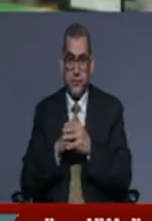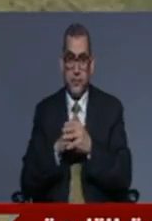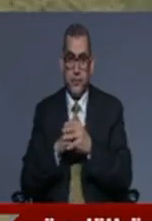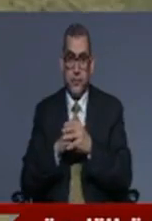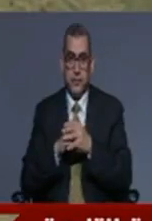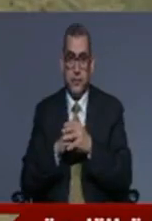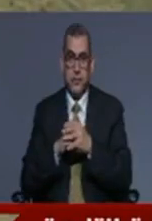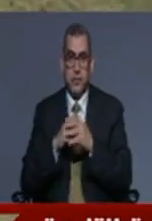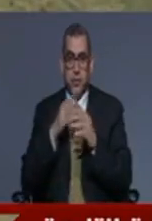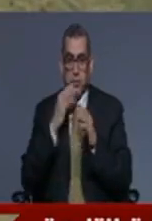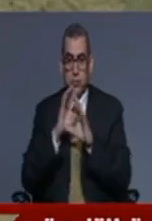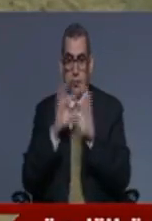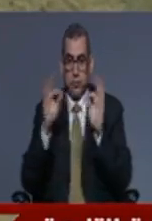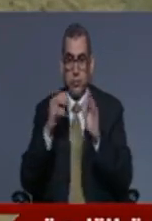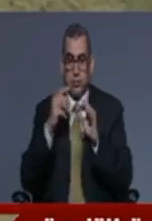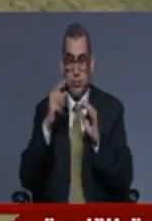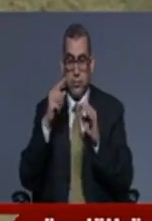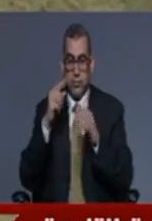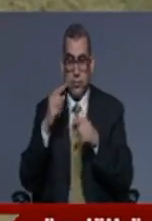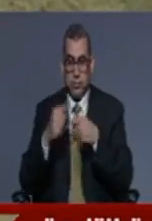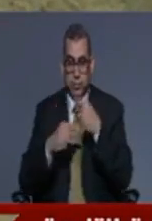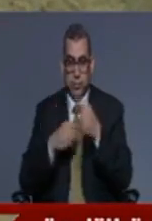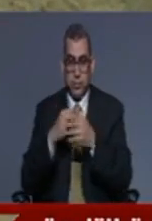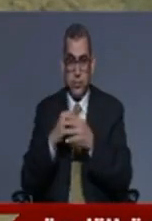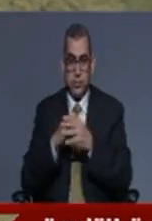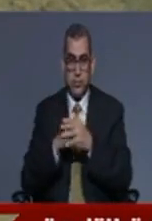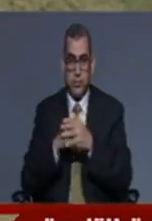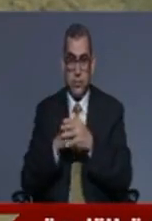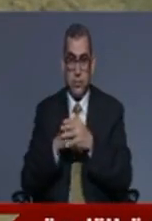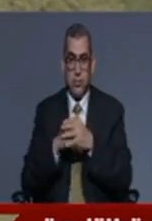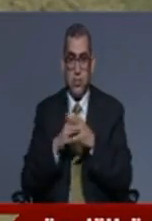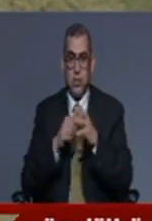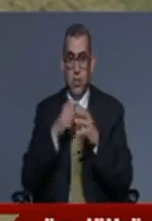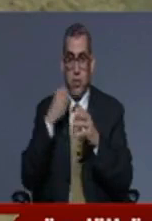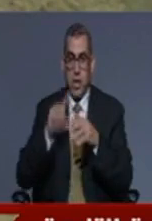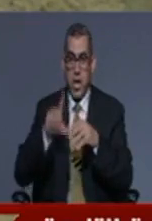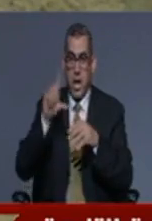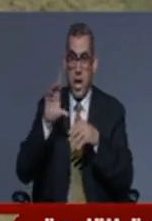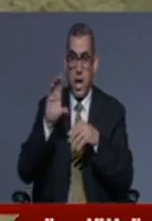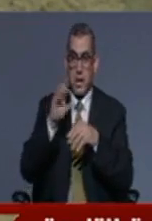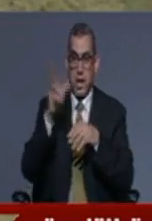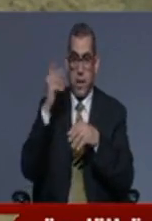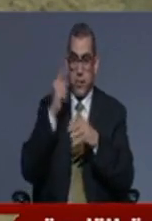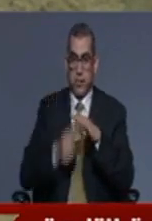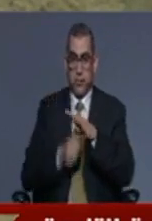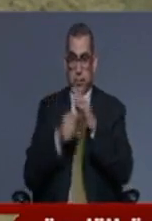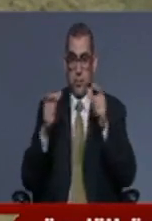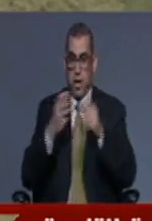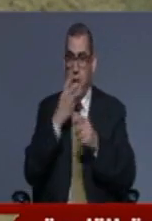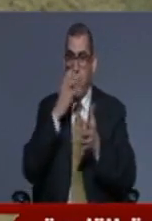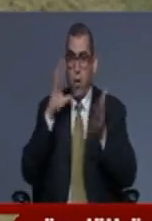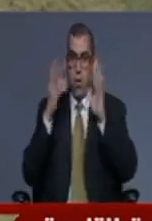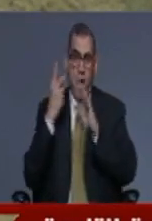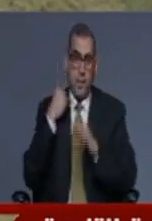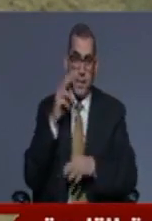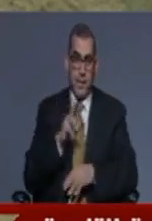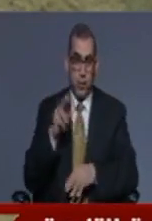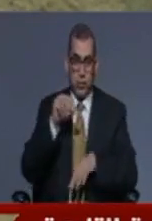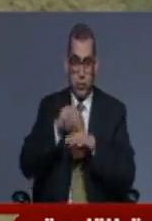نفكر أو نرى ما قام به الرئيس السيسي في قمة المناخ 27 من